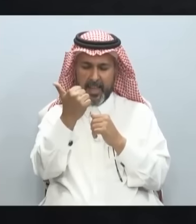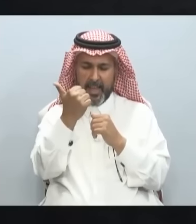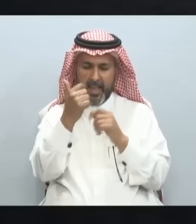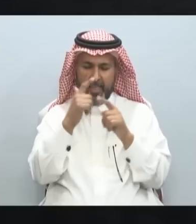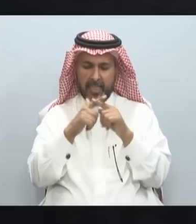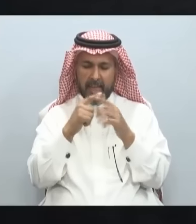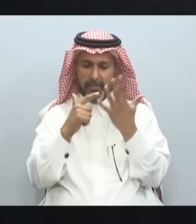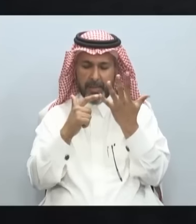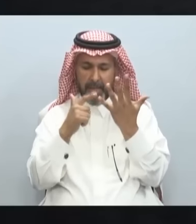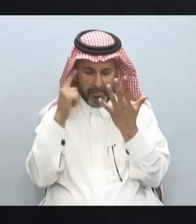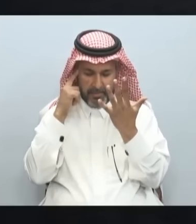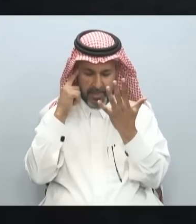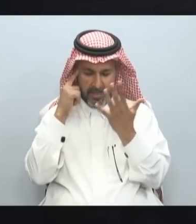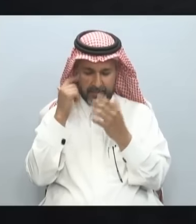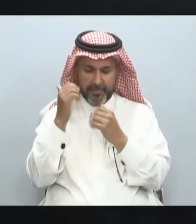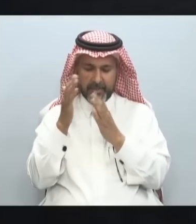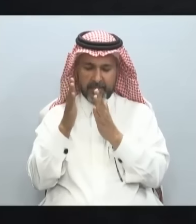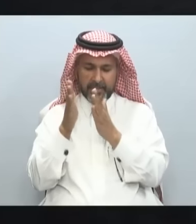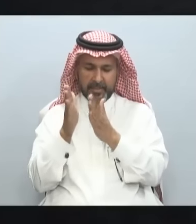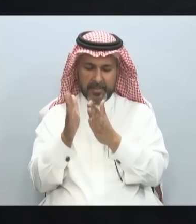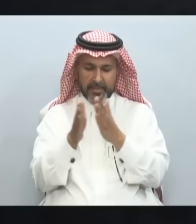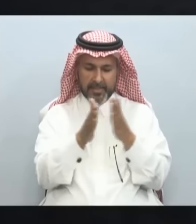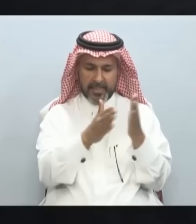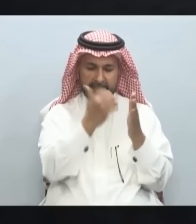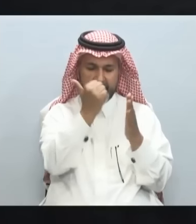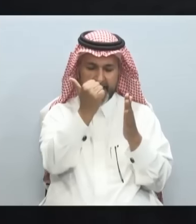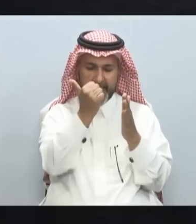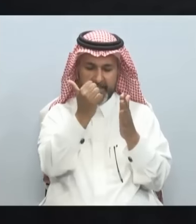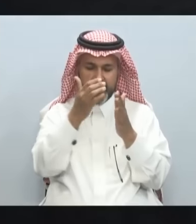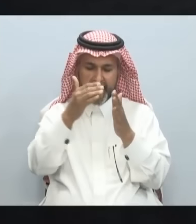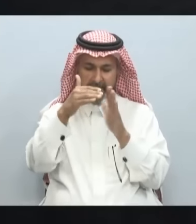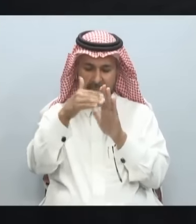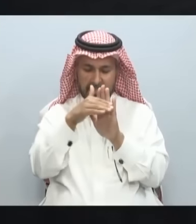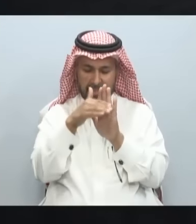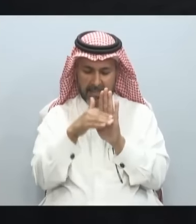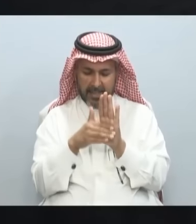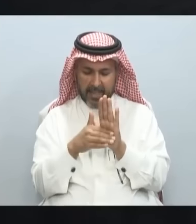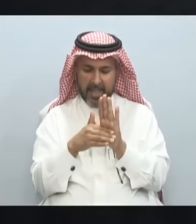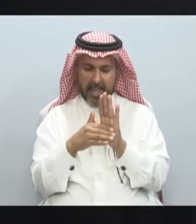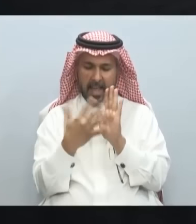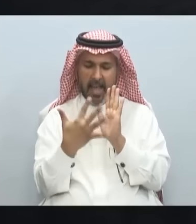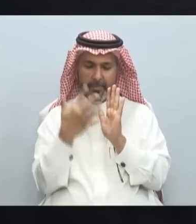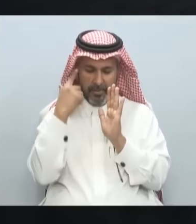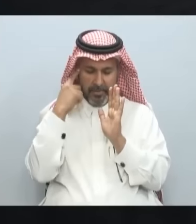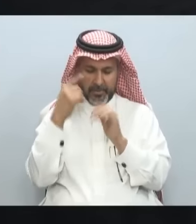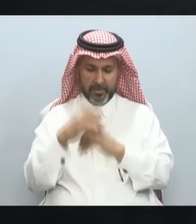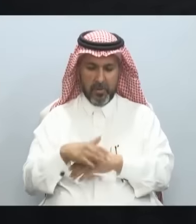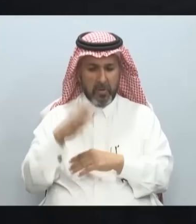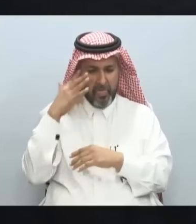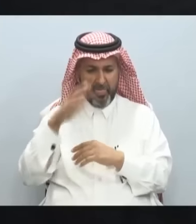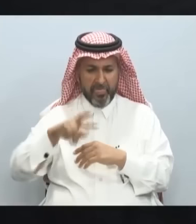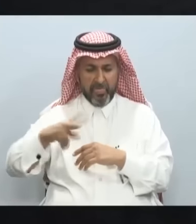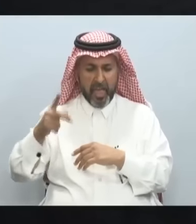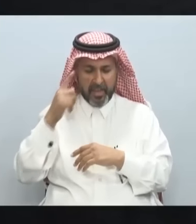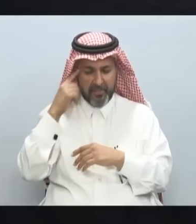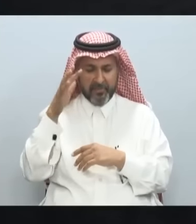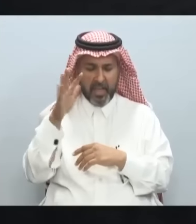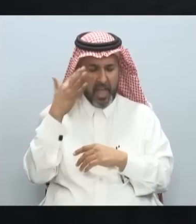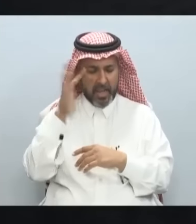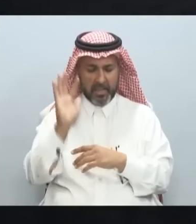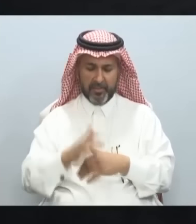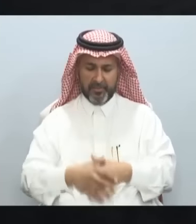كل صف به ست بيضات هل تستطيعون كتابه طرق اخرى مبدعين تستطيعون هذه احد الاجابات